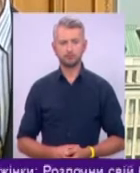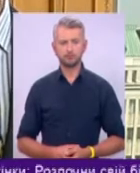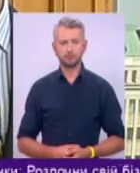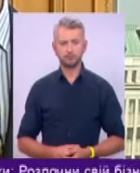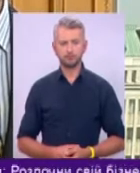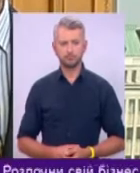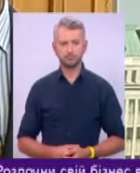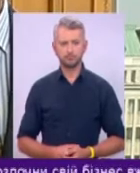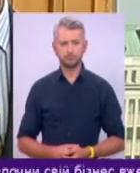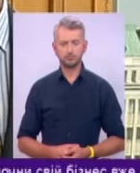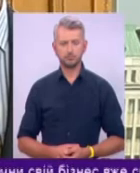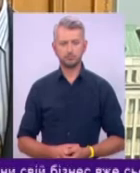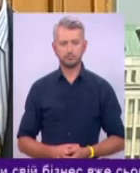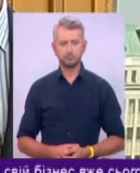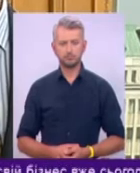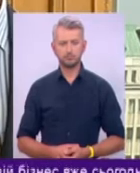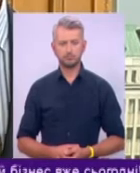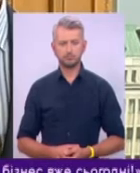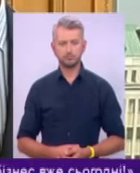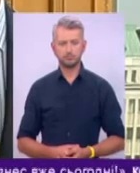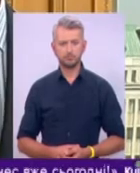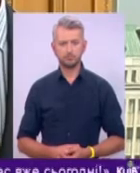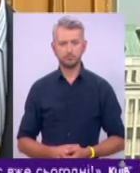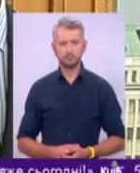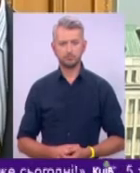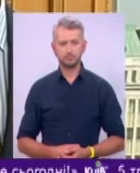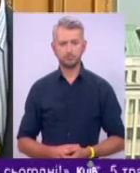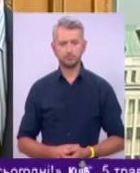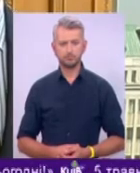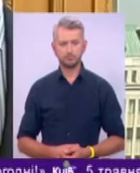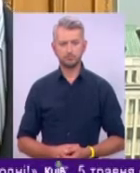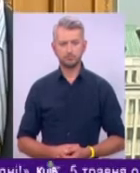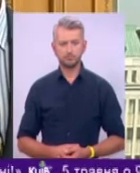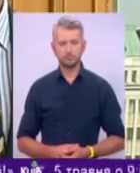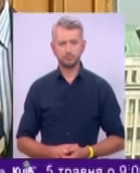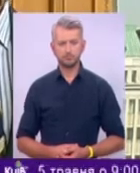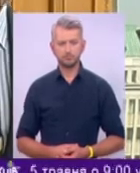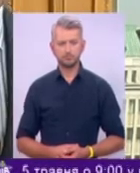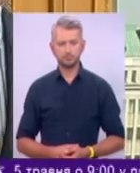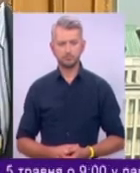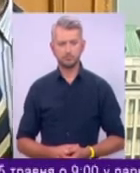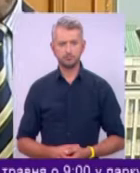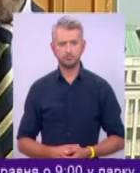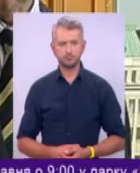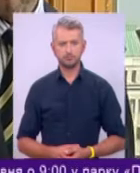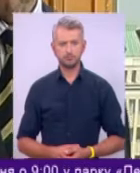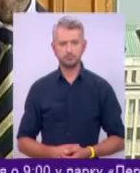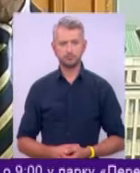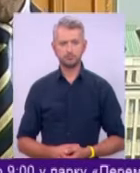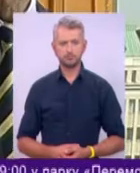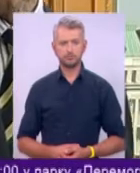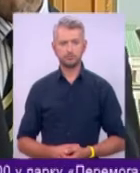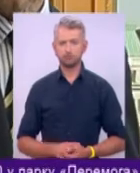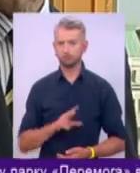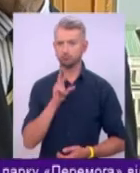second, about sanctions against Russia. Should they be enhanced? So there's really only one U.S.